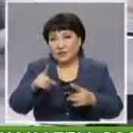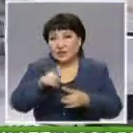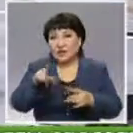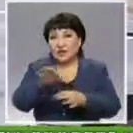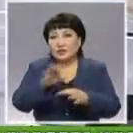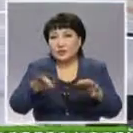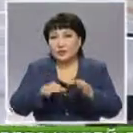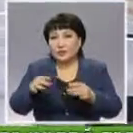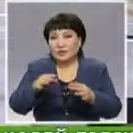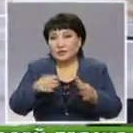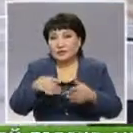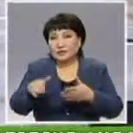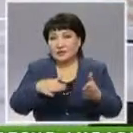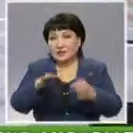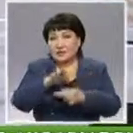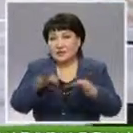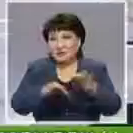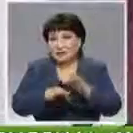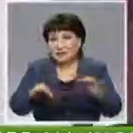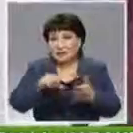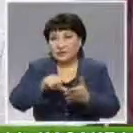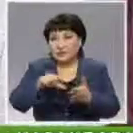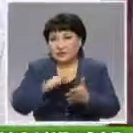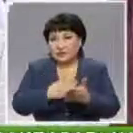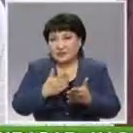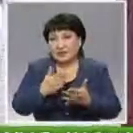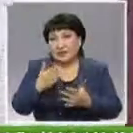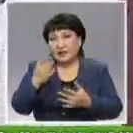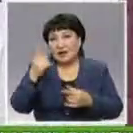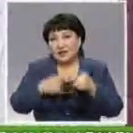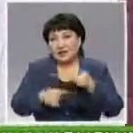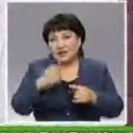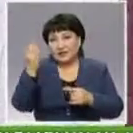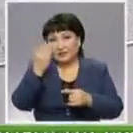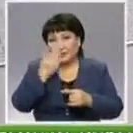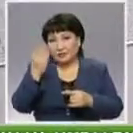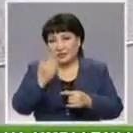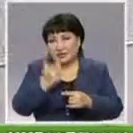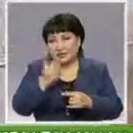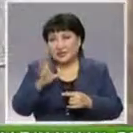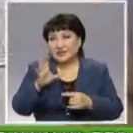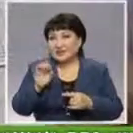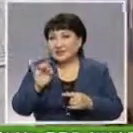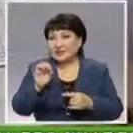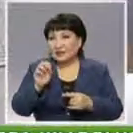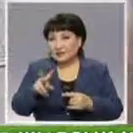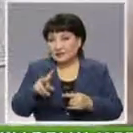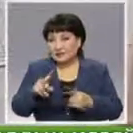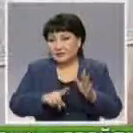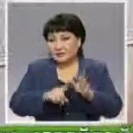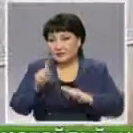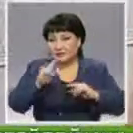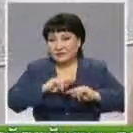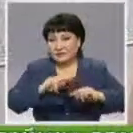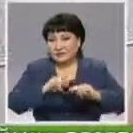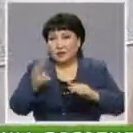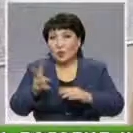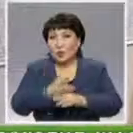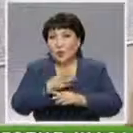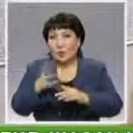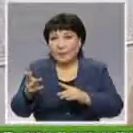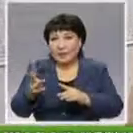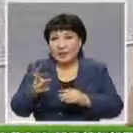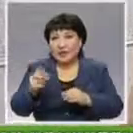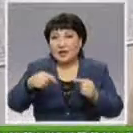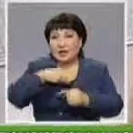Ары қарай отандық фильмдер мен телехикаялар ісіне жең түре кіріскен. Про палату предпринимателей. Кәсіпкерлер палатасы